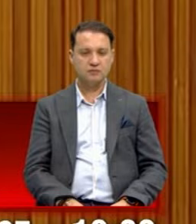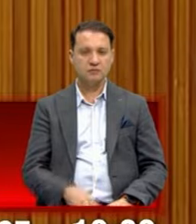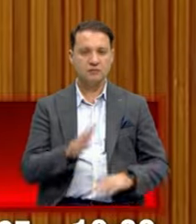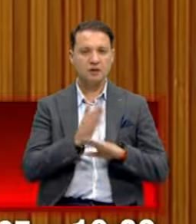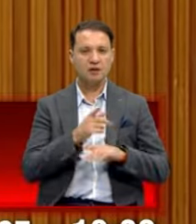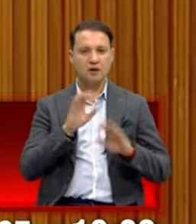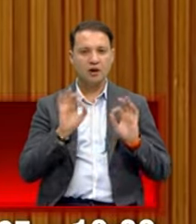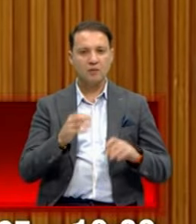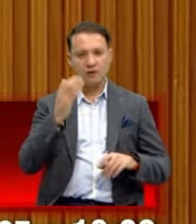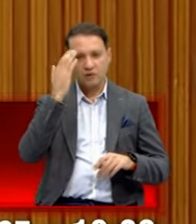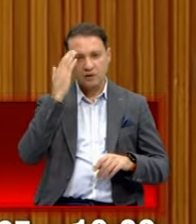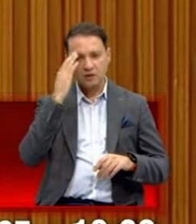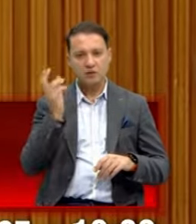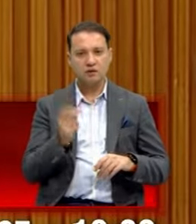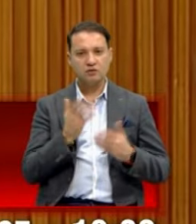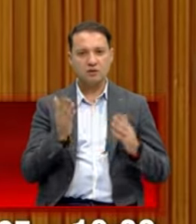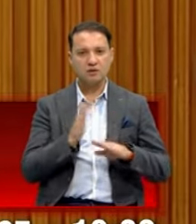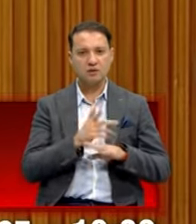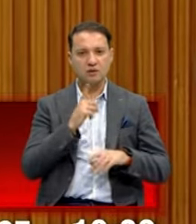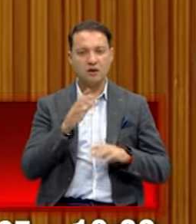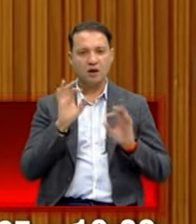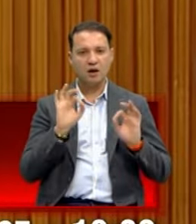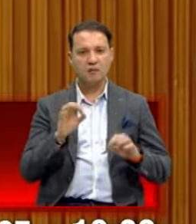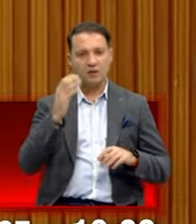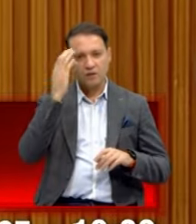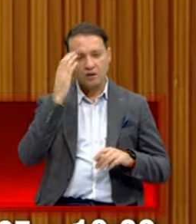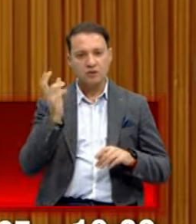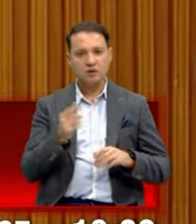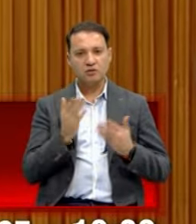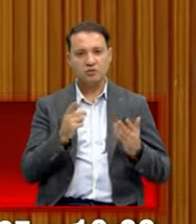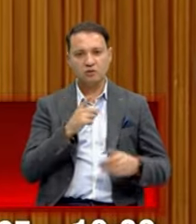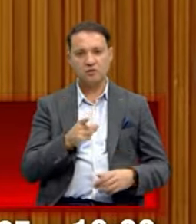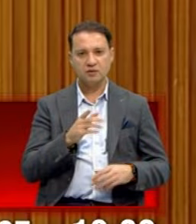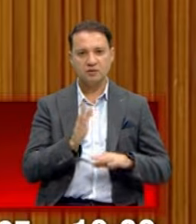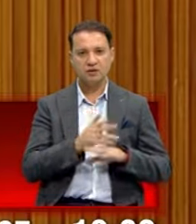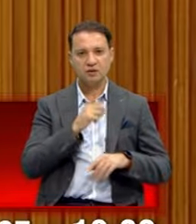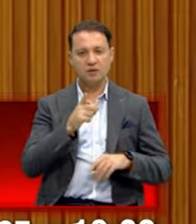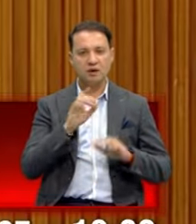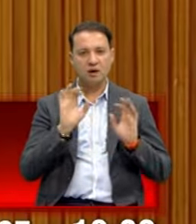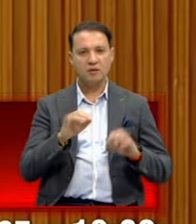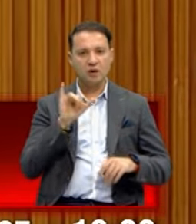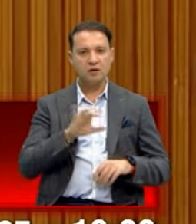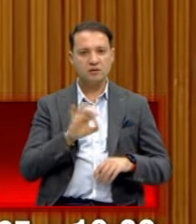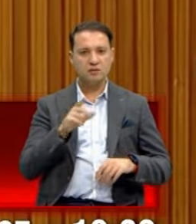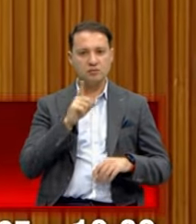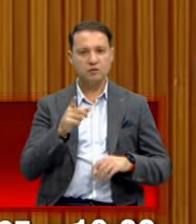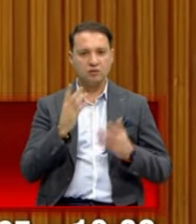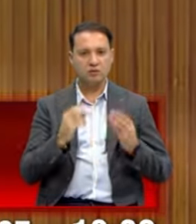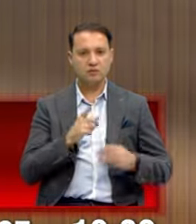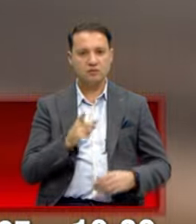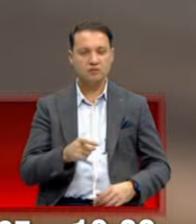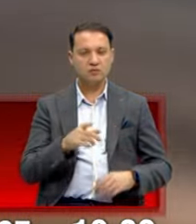Niçin hep garipler kaçamıyor? Niçin hep fakirler kaçamıyor? Niçin hep haksızlık bunlara